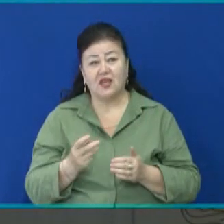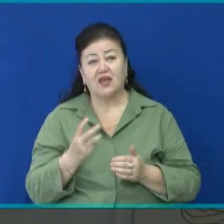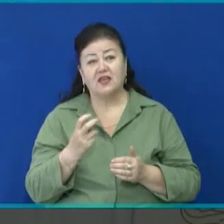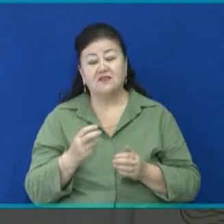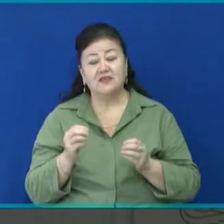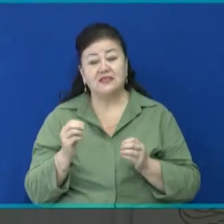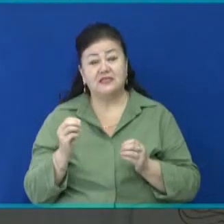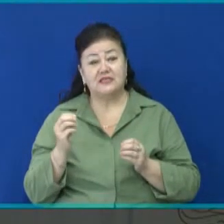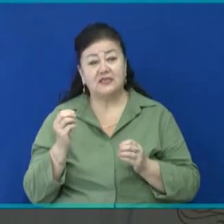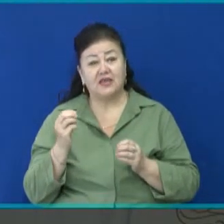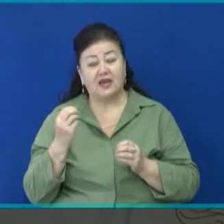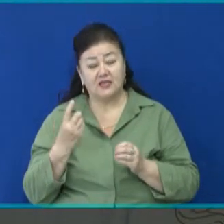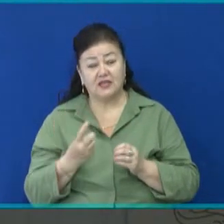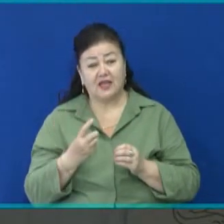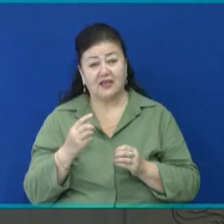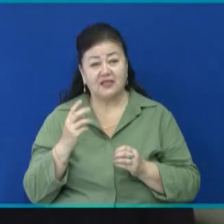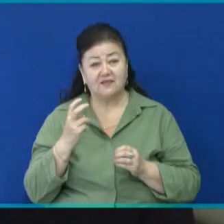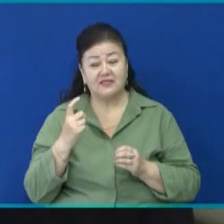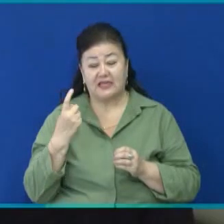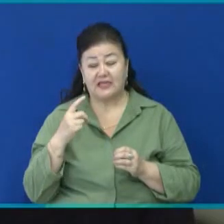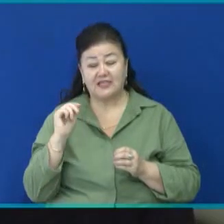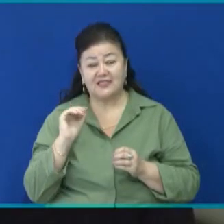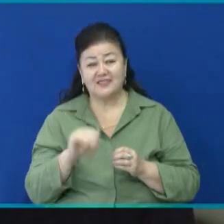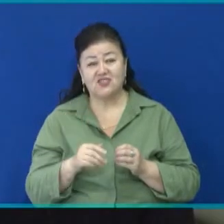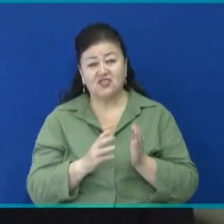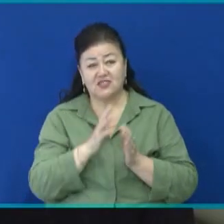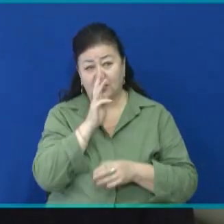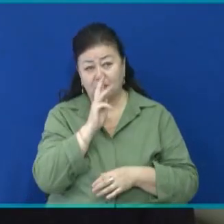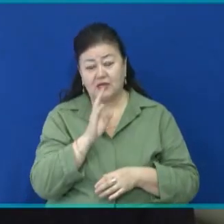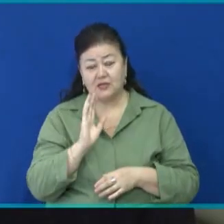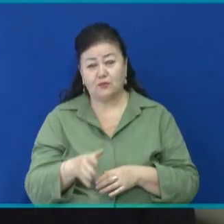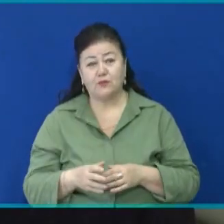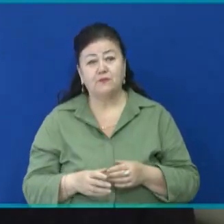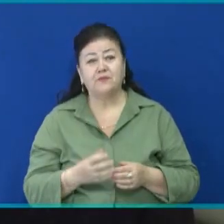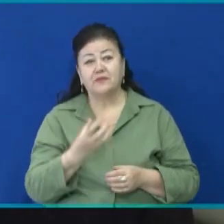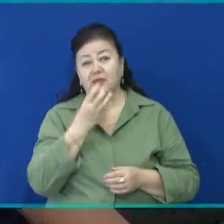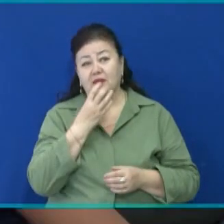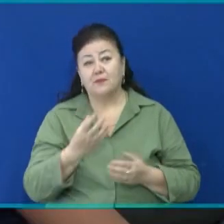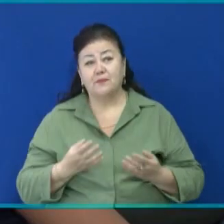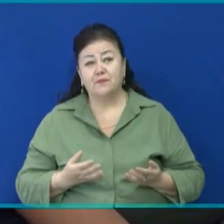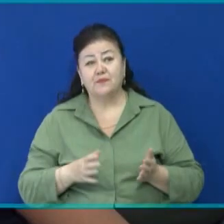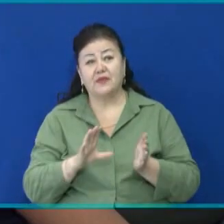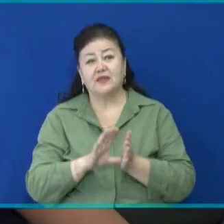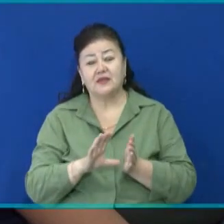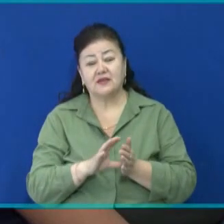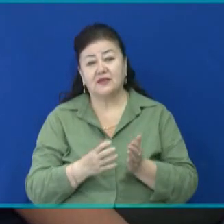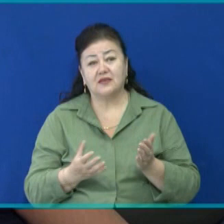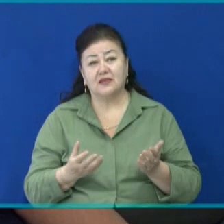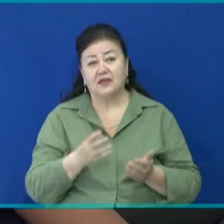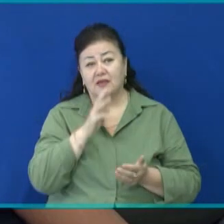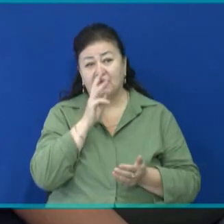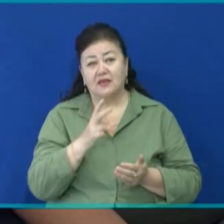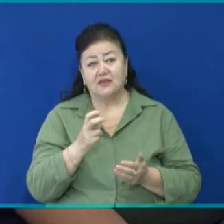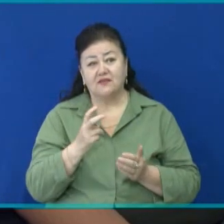201 мың теңгеге дейін көтеру жоспарлануда. Республика бойынша жылу энергетика саласына ұқсас қызметкерлердің орташа жалақысы